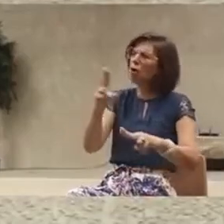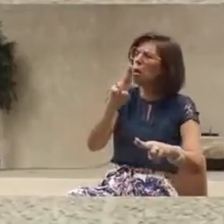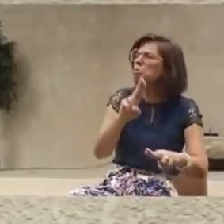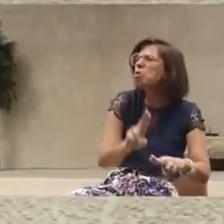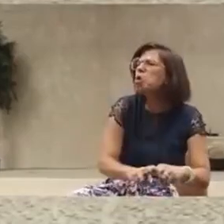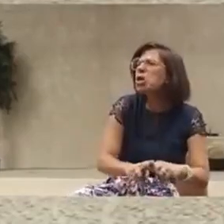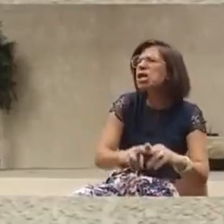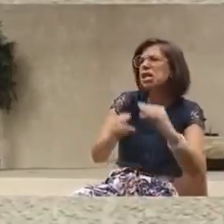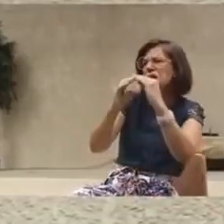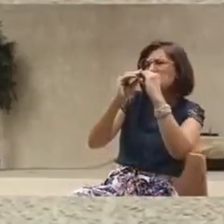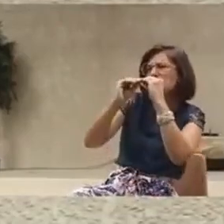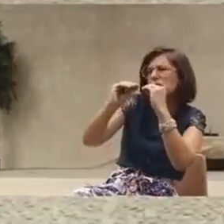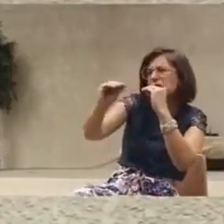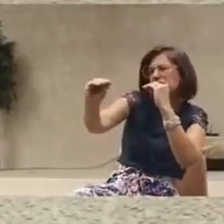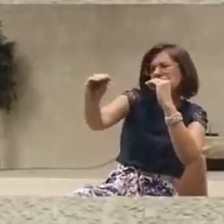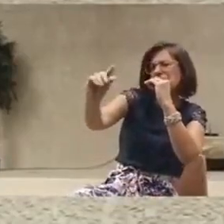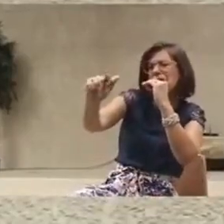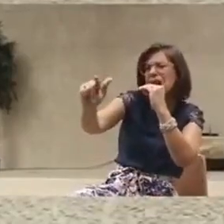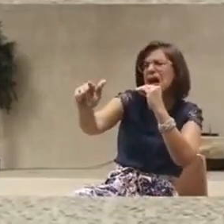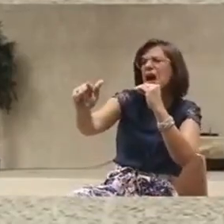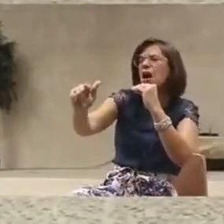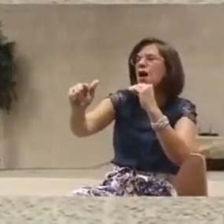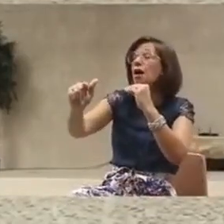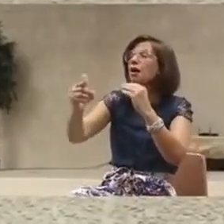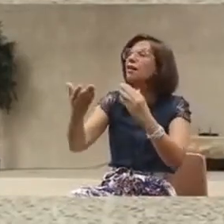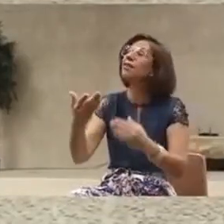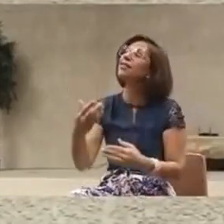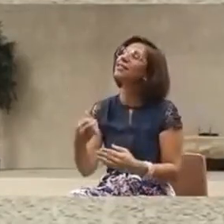pendant 40 ans, ils n'ont manqué de rien.